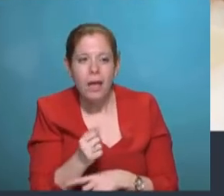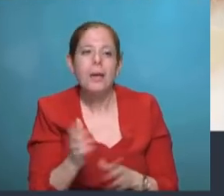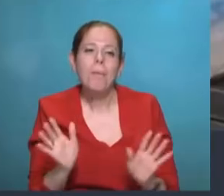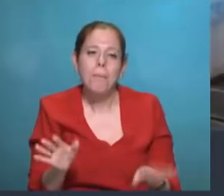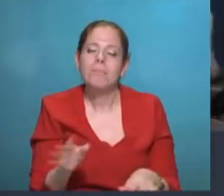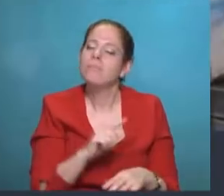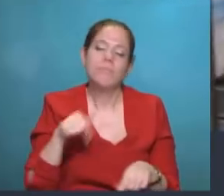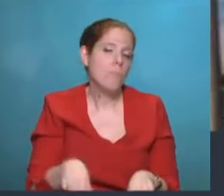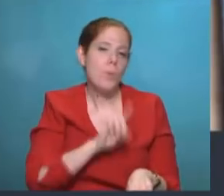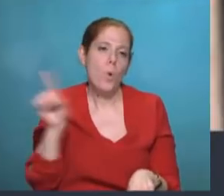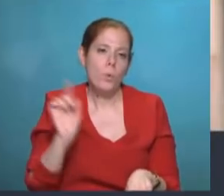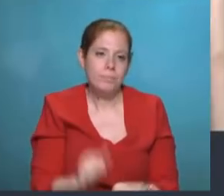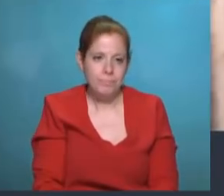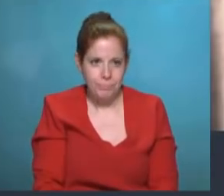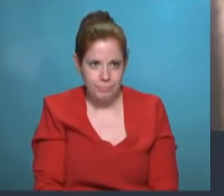בבית